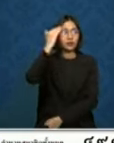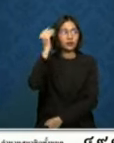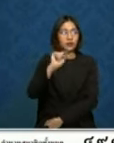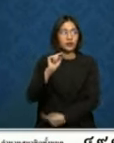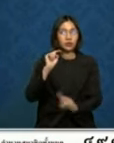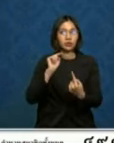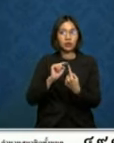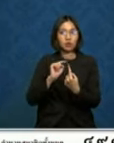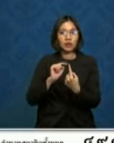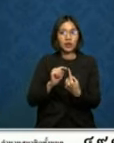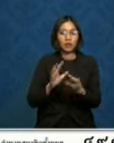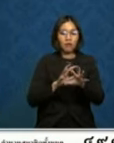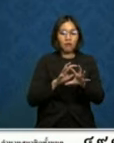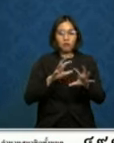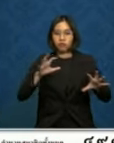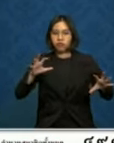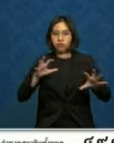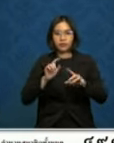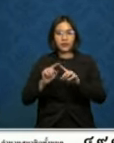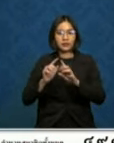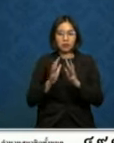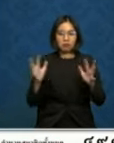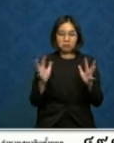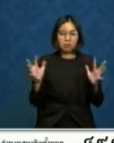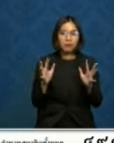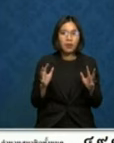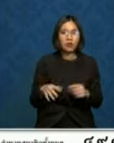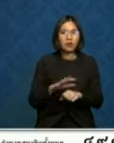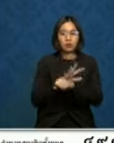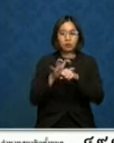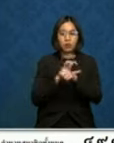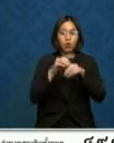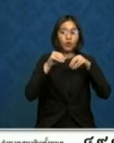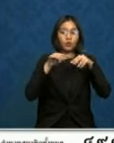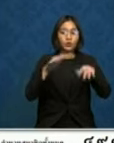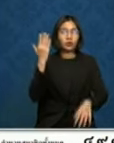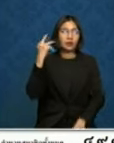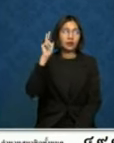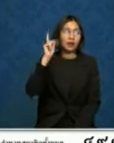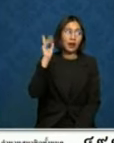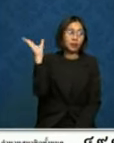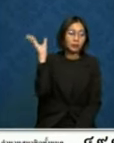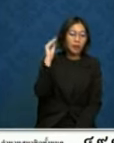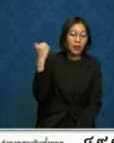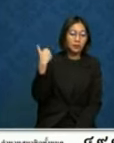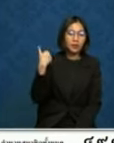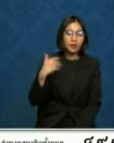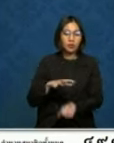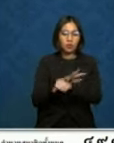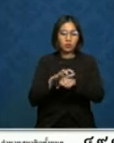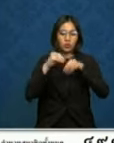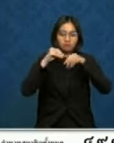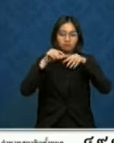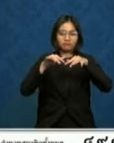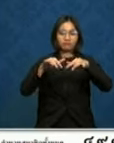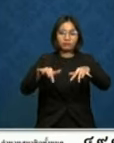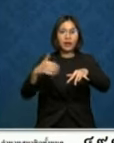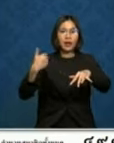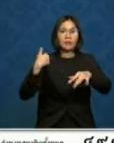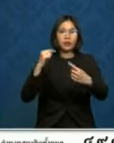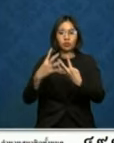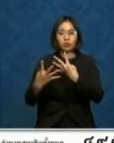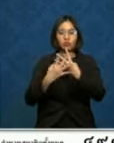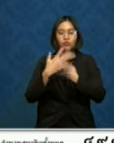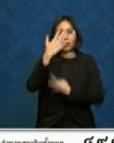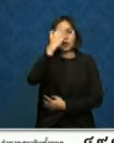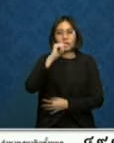ะจากสภาพความแออัดในเรือนจำค่ะและก็ช่วงโควิดนะคะเราก็ได้ยินข่าวว่ามีการแพร่ระบาดนะคะโควิดในเรือนจ